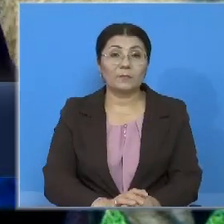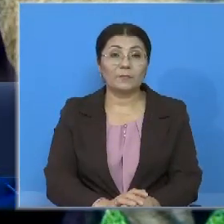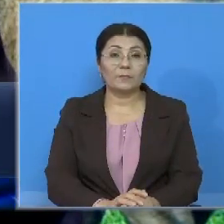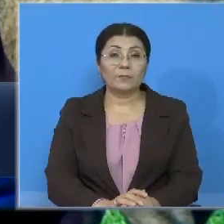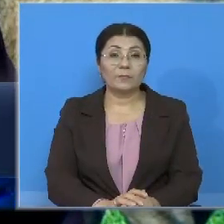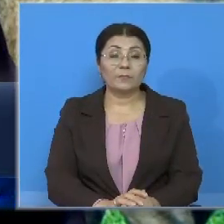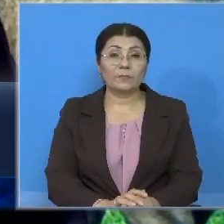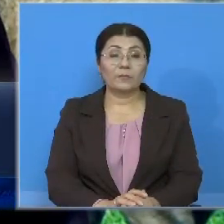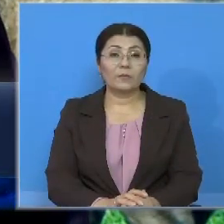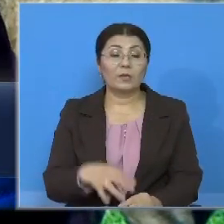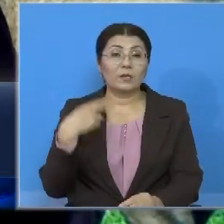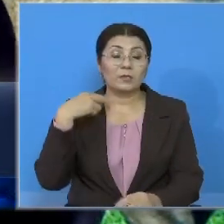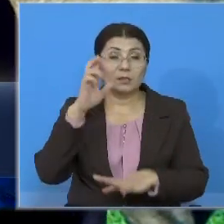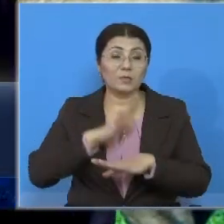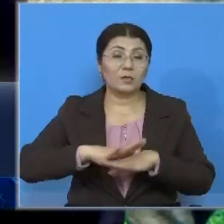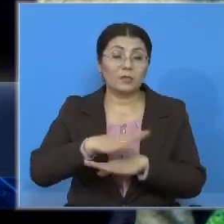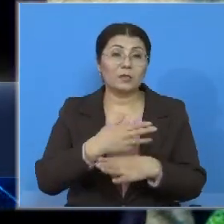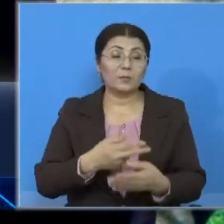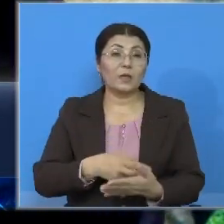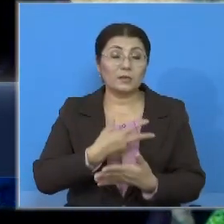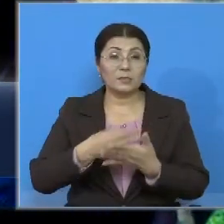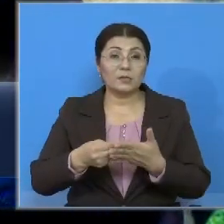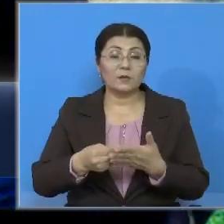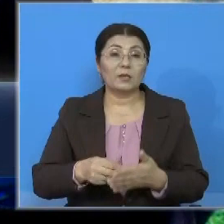болғасын шетелдің бәрі алады бізден. Корея да алады,